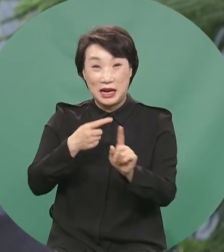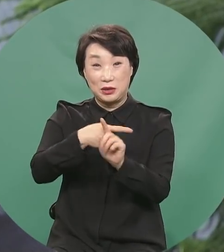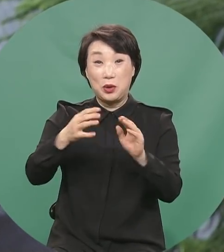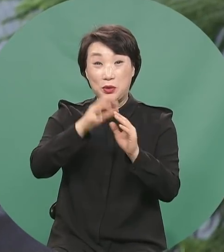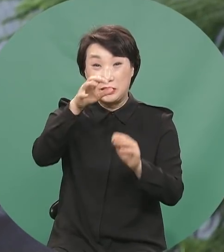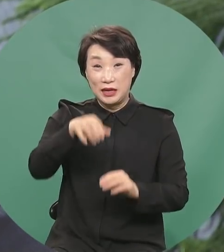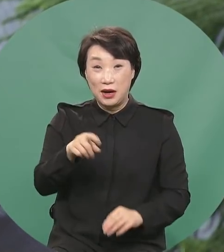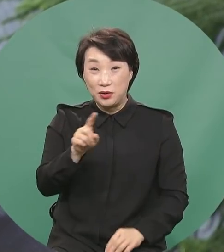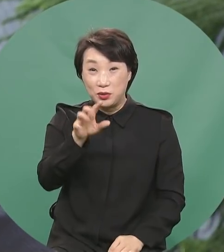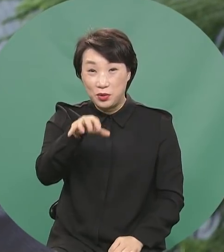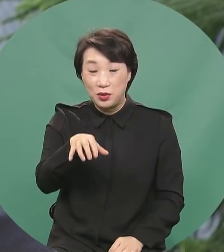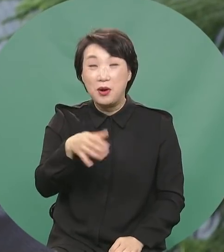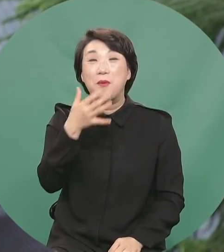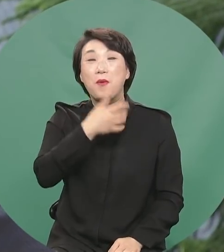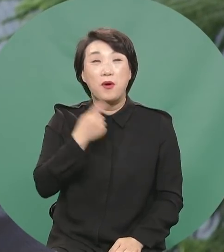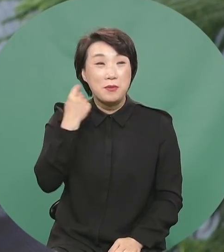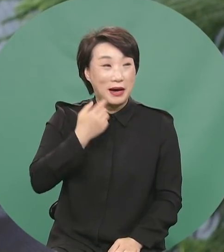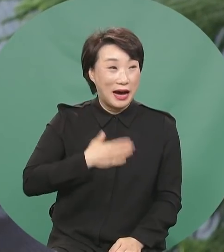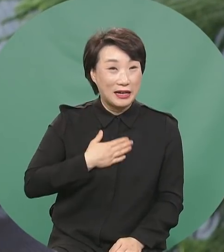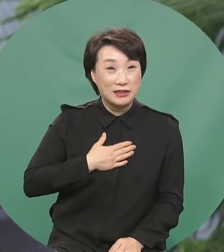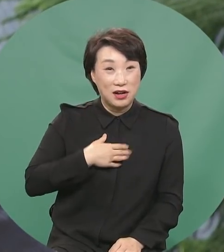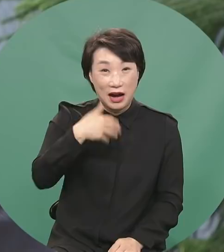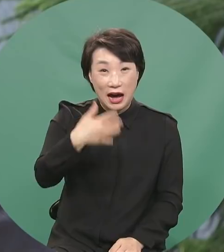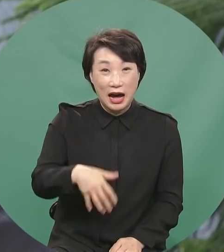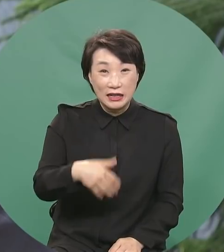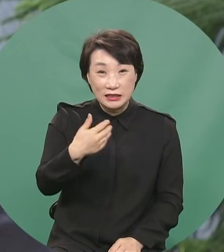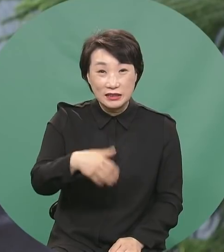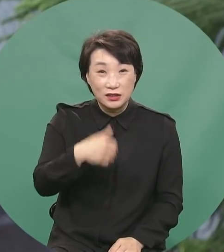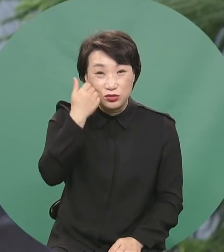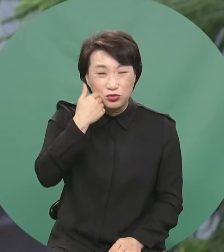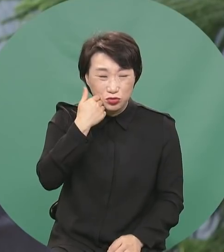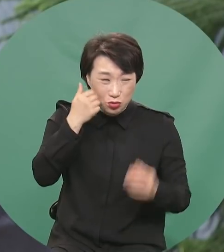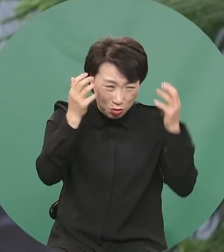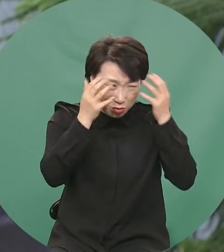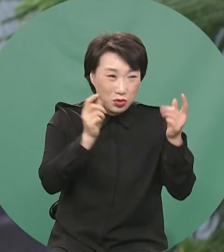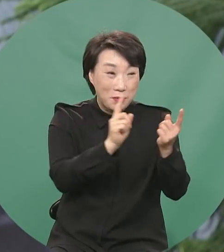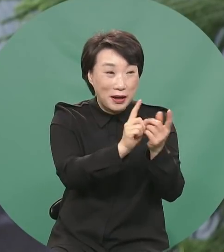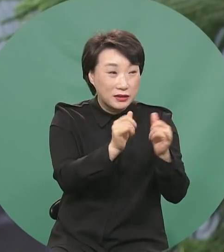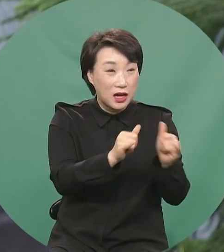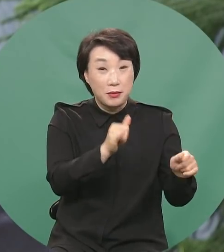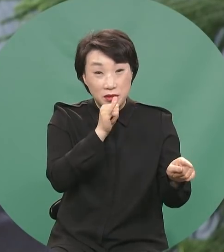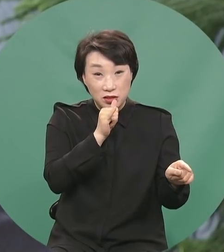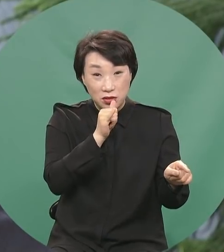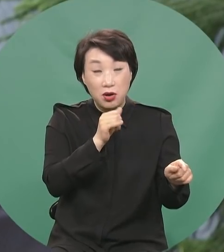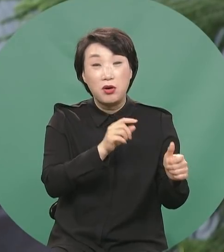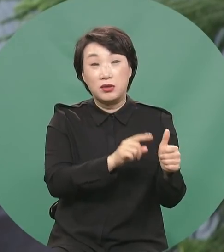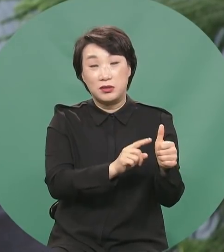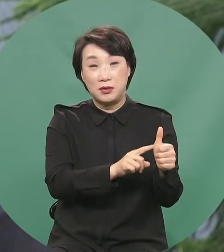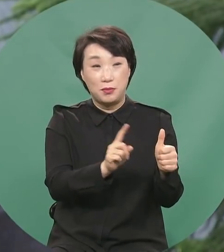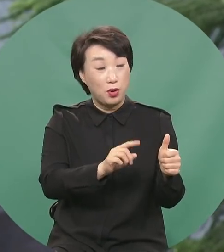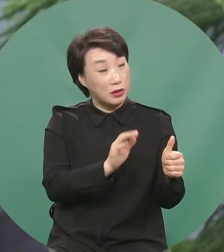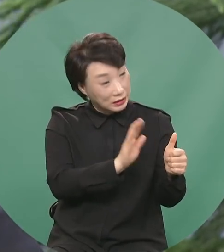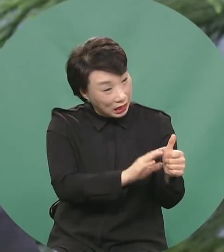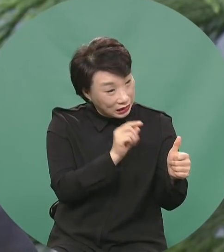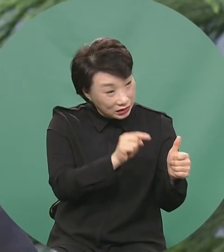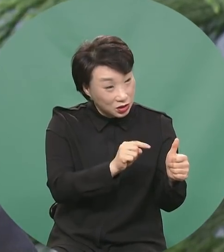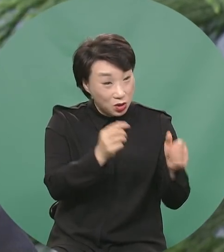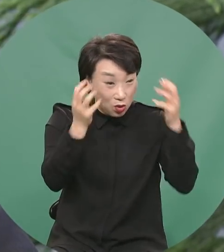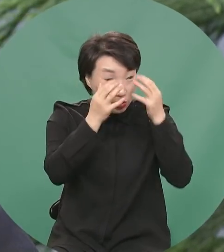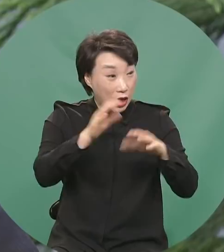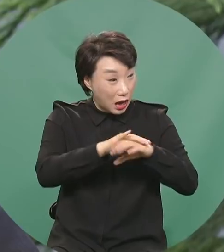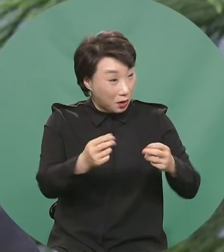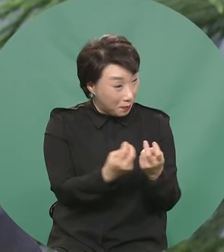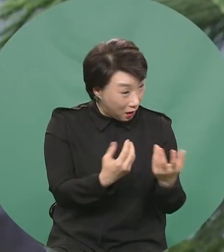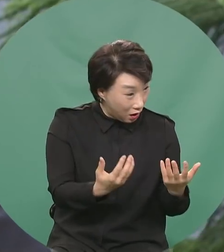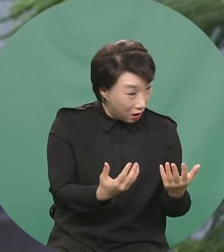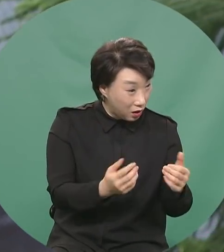교회는 복음을 알지 못해서 고통당하는 자들에게 너 그 고통 해결할